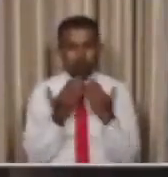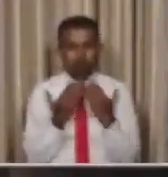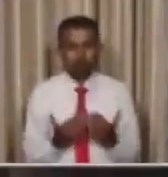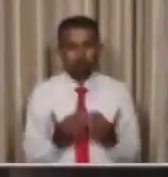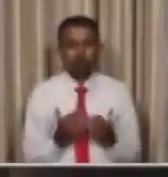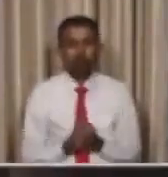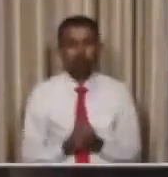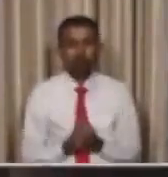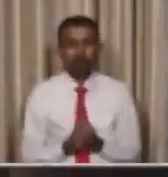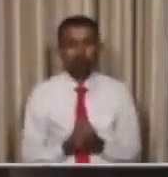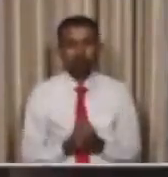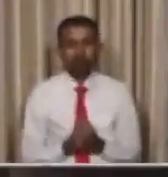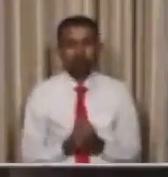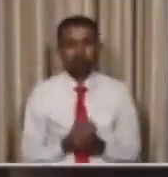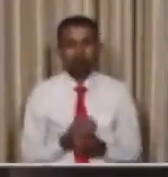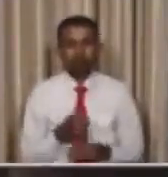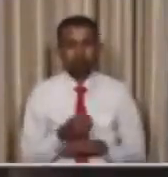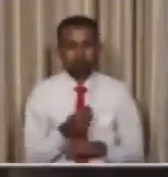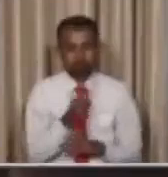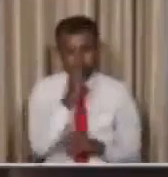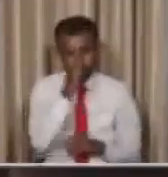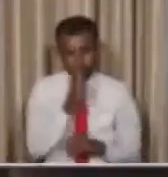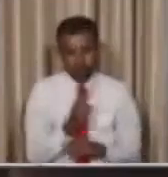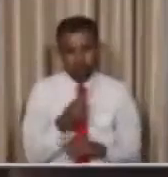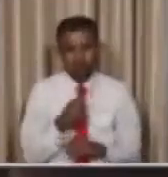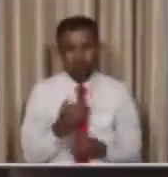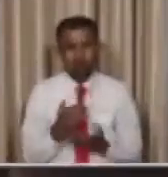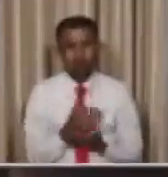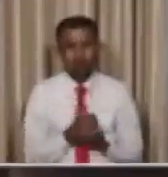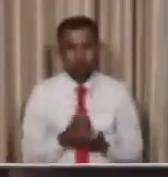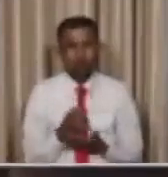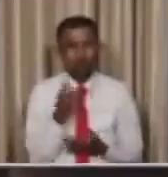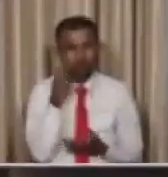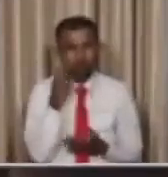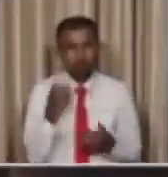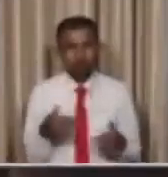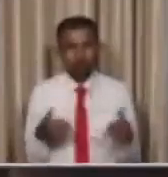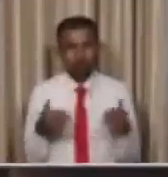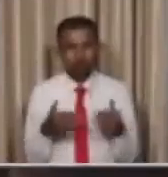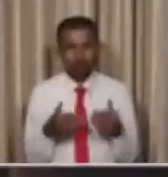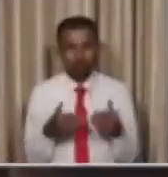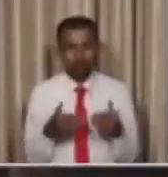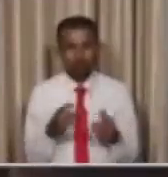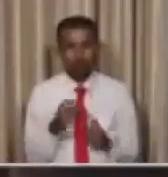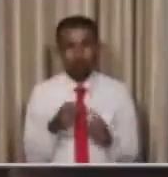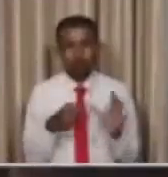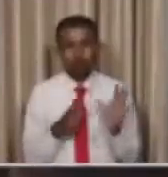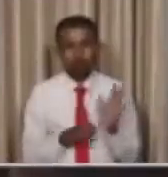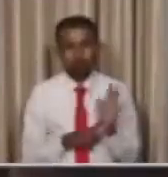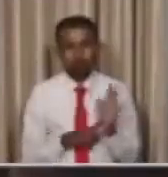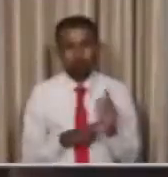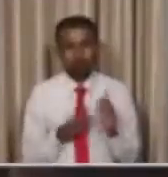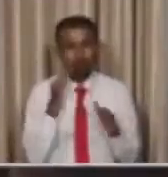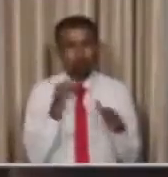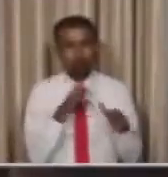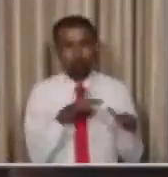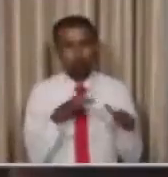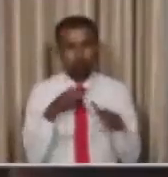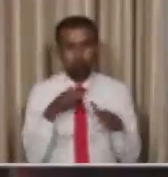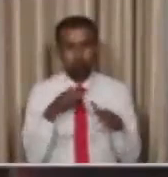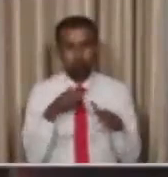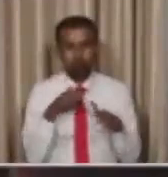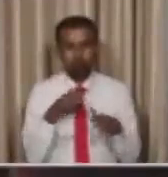වෙනවා. ගරු සභාපතිතුමනි, අපි සියලු දෙනාම දන්නවා අද වෙනකොට පලස්තීන ජනතාව